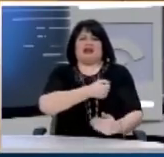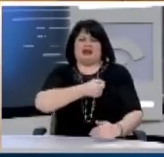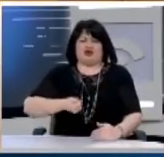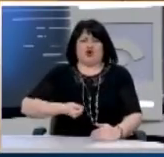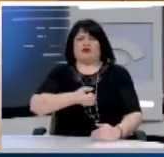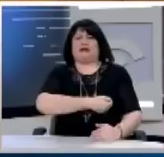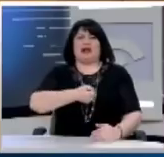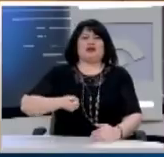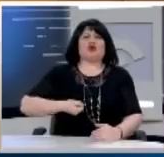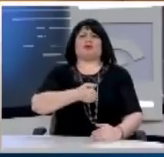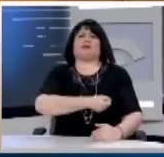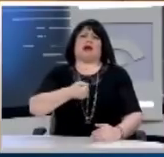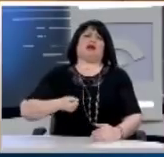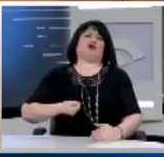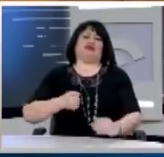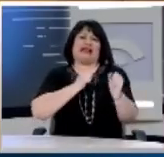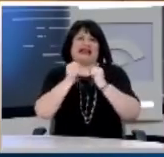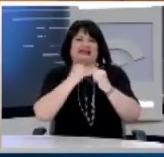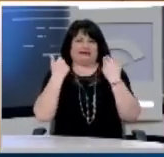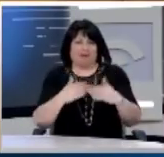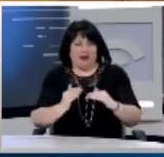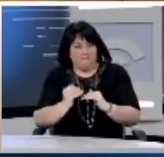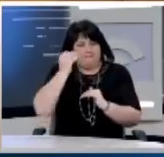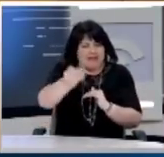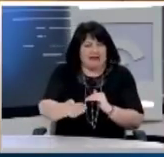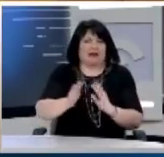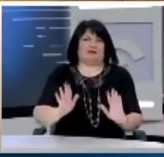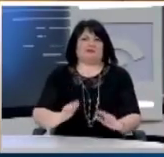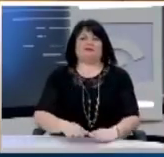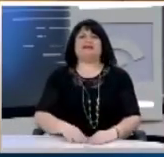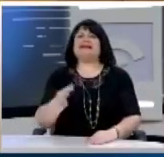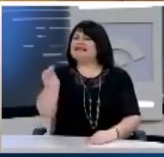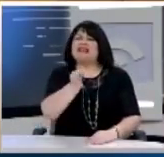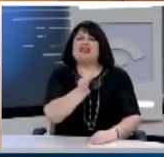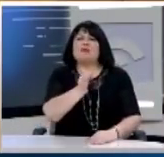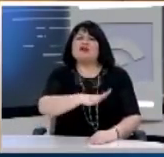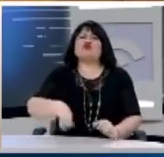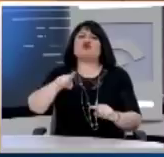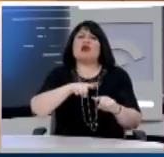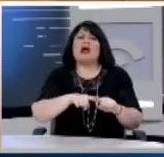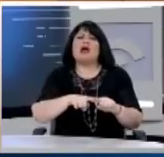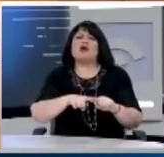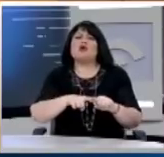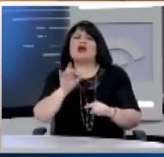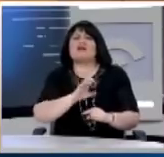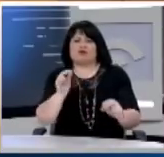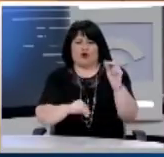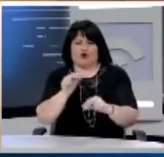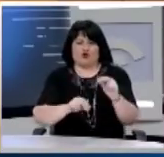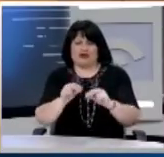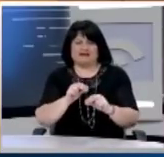ακόμα και μετά από την κρίση. Τι ακριβώς θα πείτε στον ελληνικό λαό στις